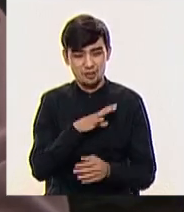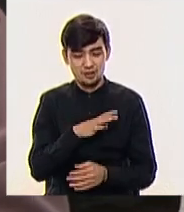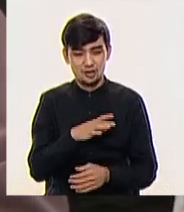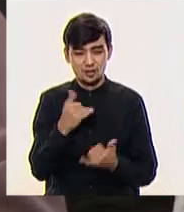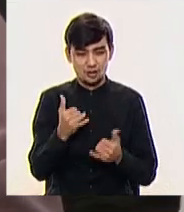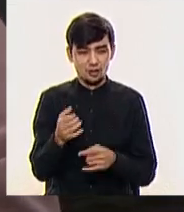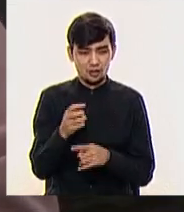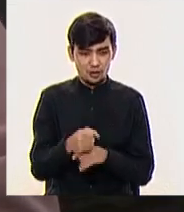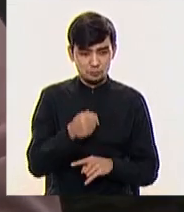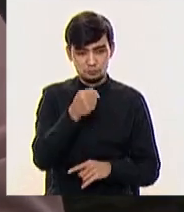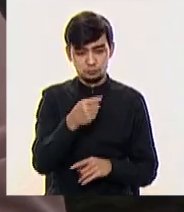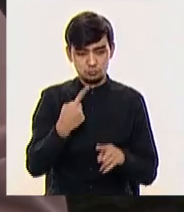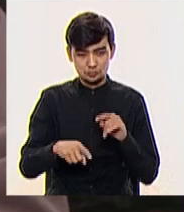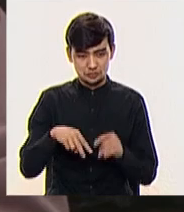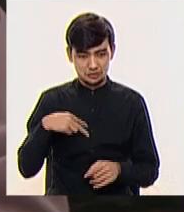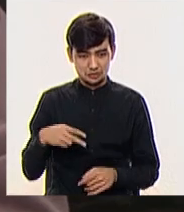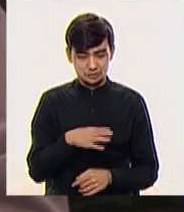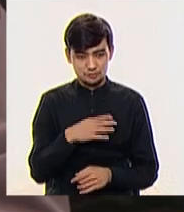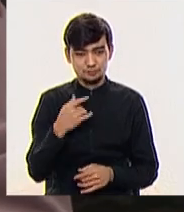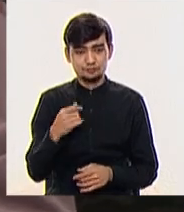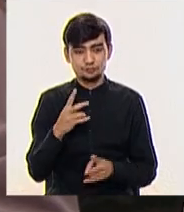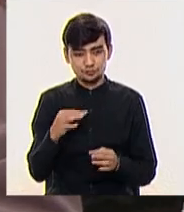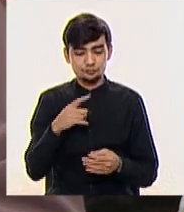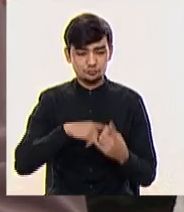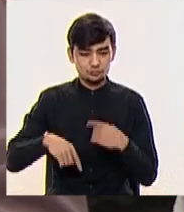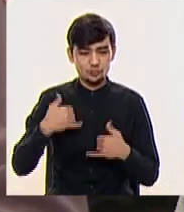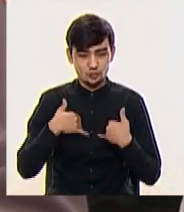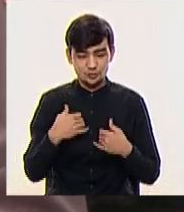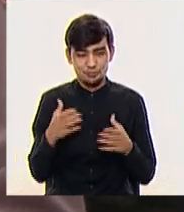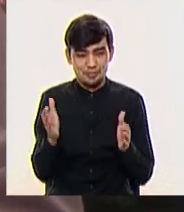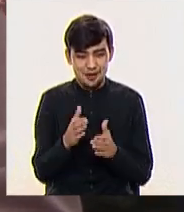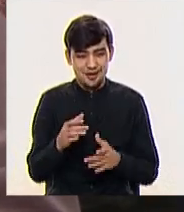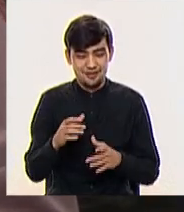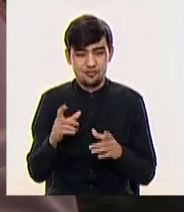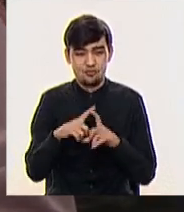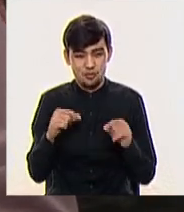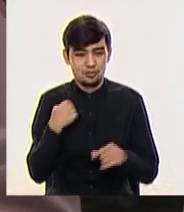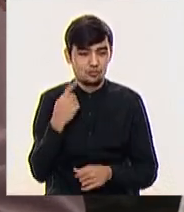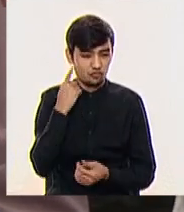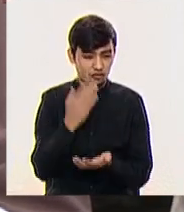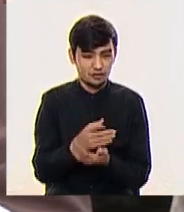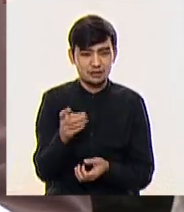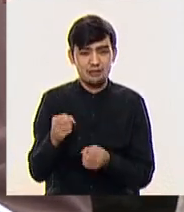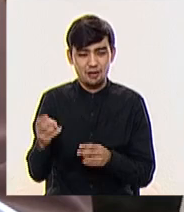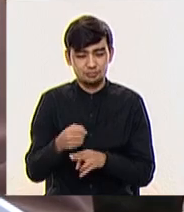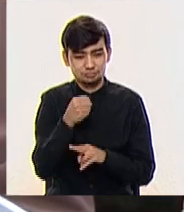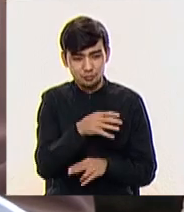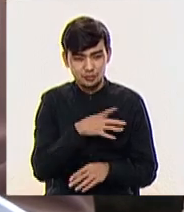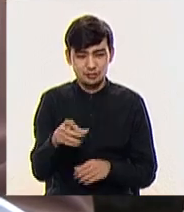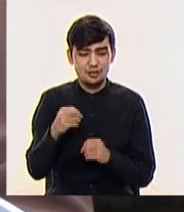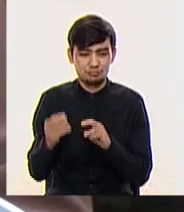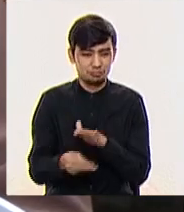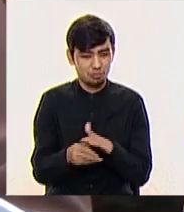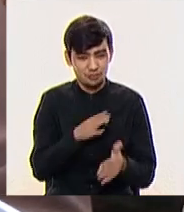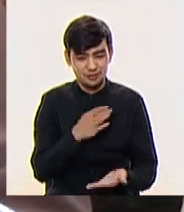келіп, директорды қойып кетті. Бірақ біз мұғалімдер Құртай ауылы болғасын, біз бәрін естіп отырық, ол қандай жолмен келгені. Біз ойлаймыз,